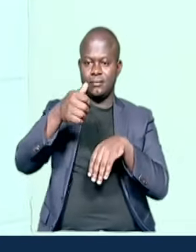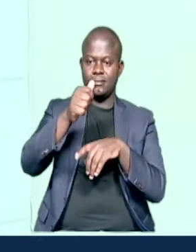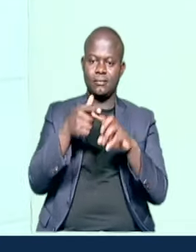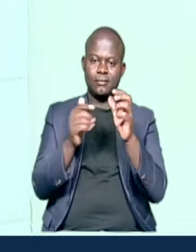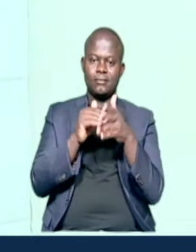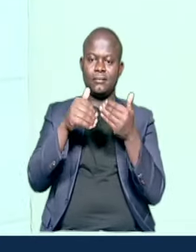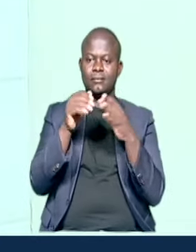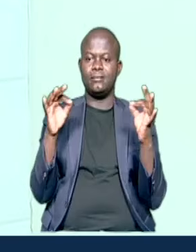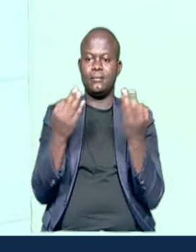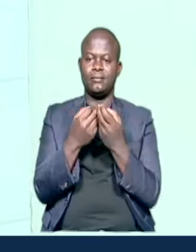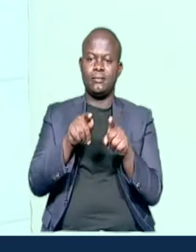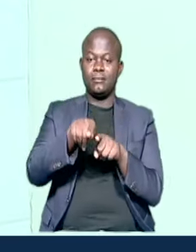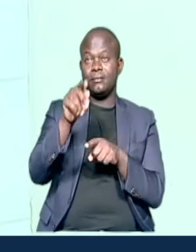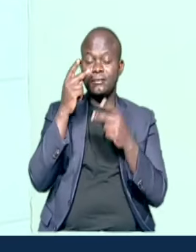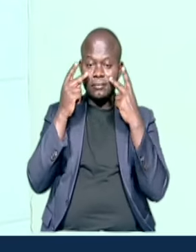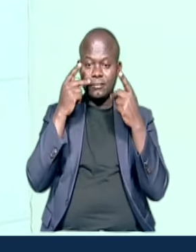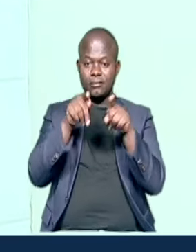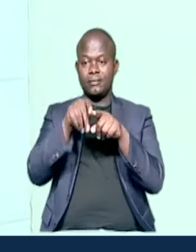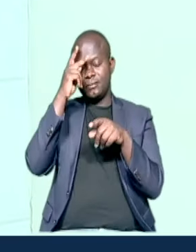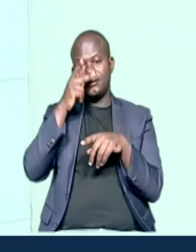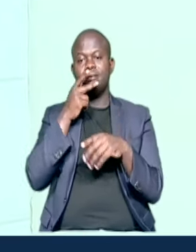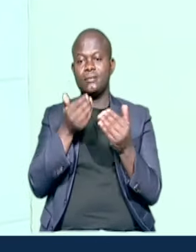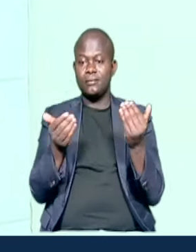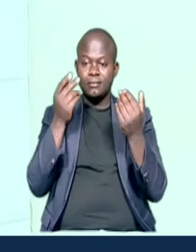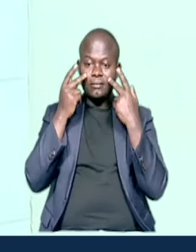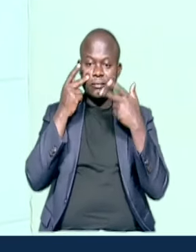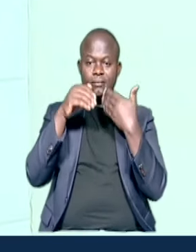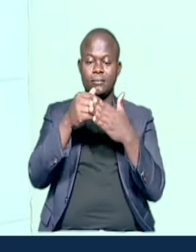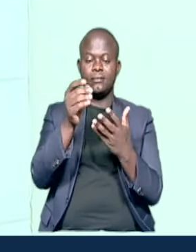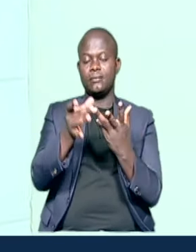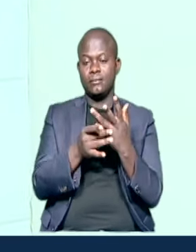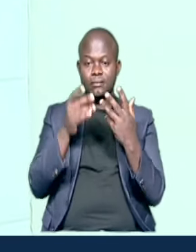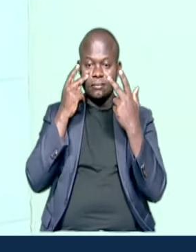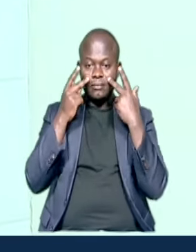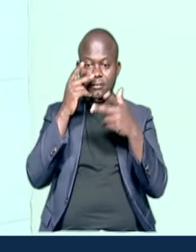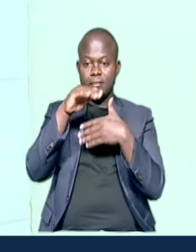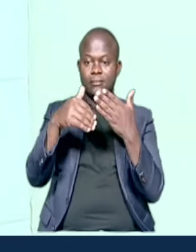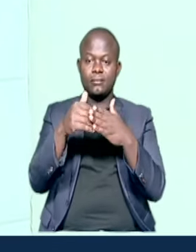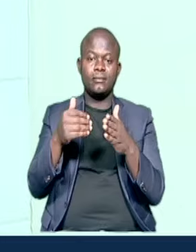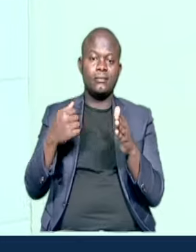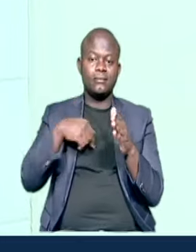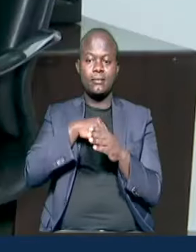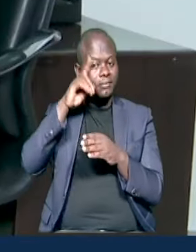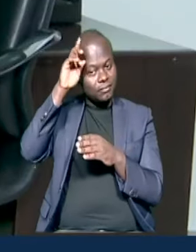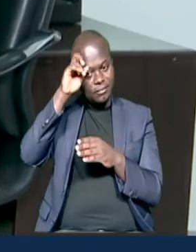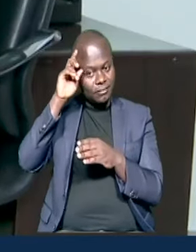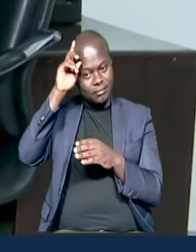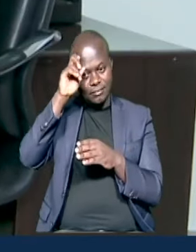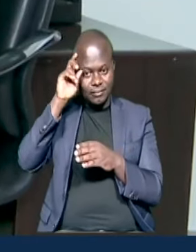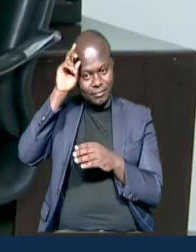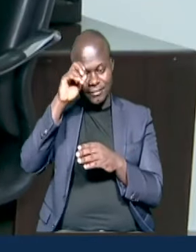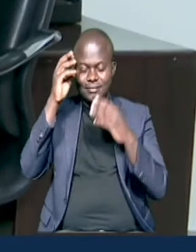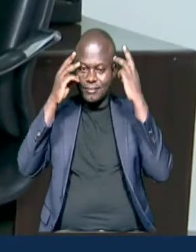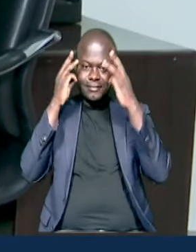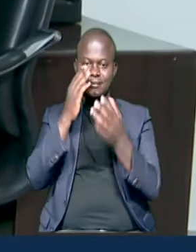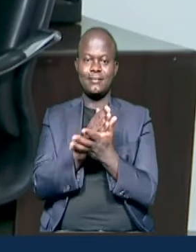ariko n'umuryango nawo ukakubona nk'umubyeyi abana bakakubona uwo mwashakanye akakubona ndumva rero ntakwiye kubigiraho